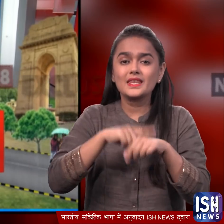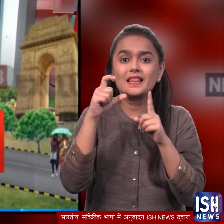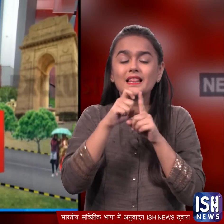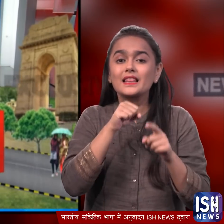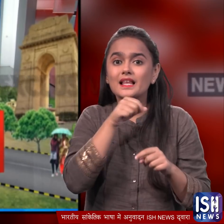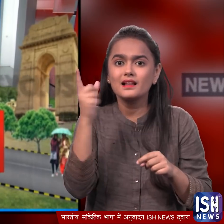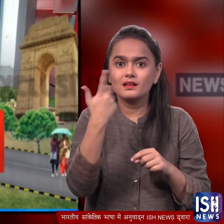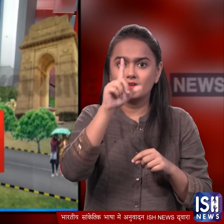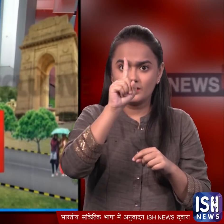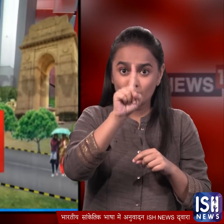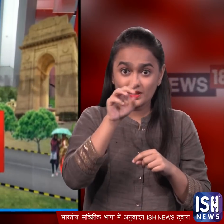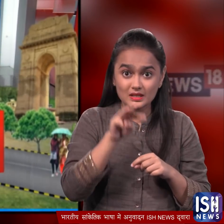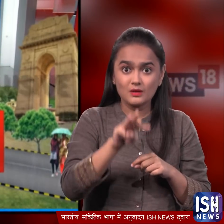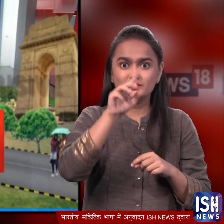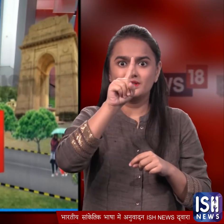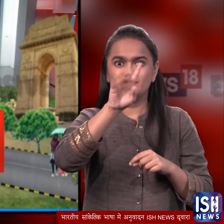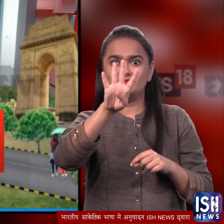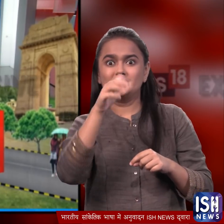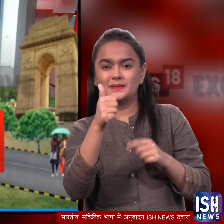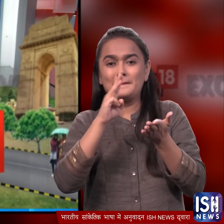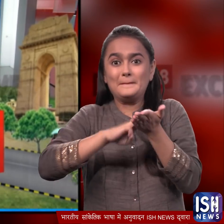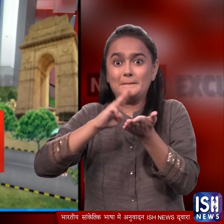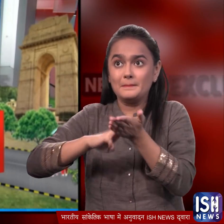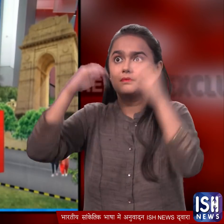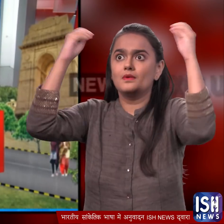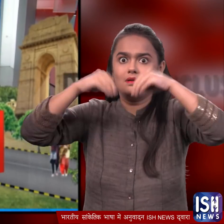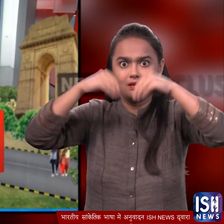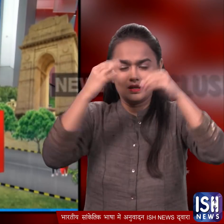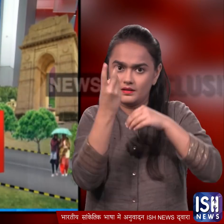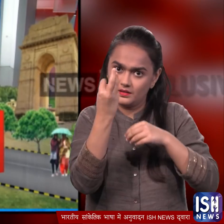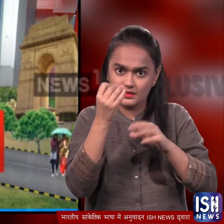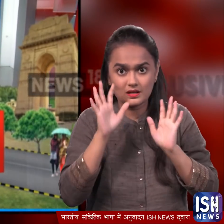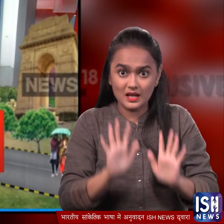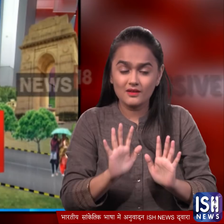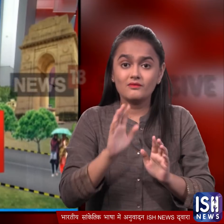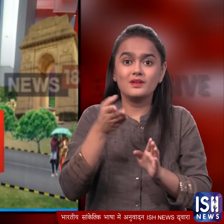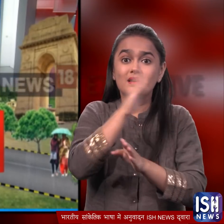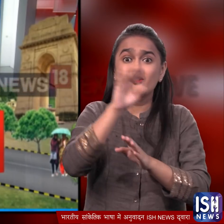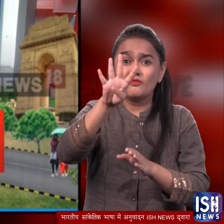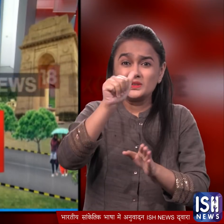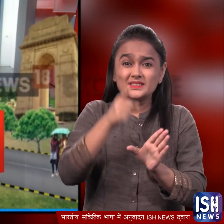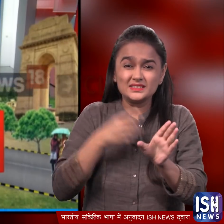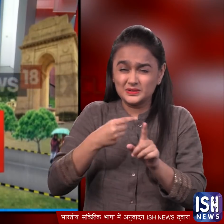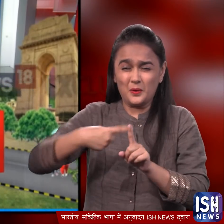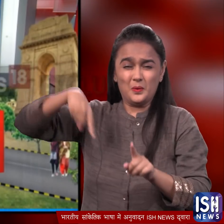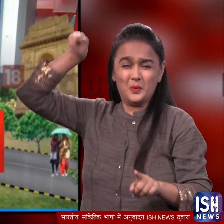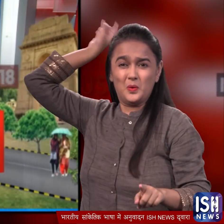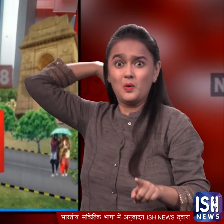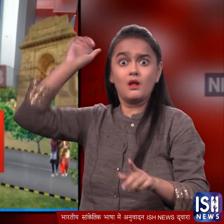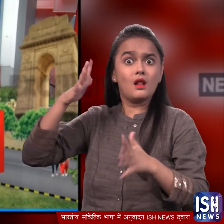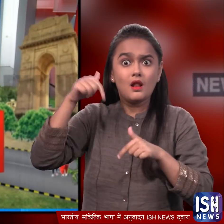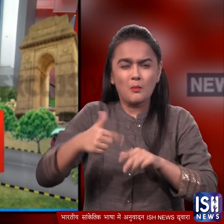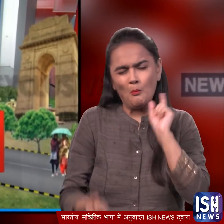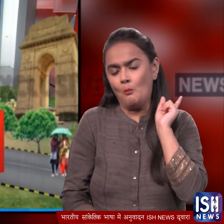में अब तक 1146 मिलीमीटर के करीब बारिश दर्ज की गई है, जो कि बीते 46 सालों में सबसे ज्यादा